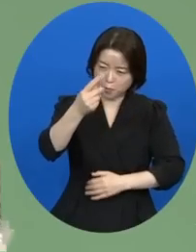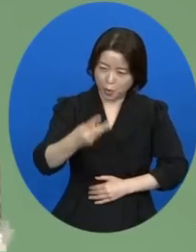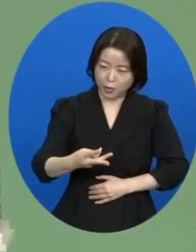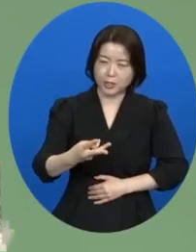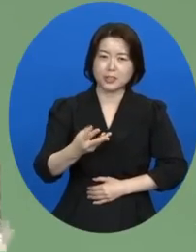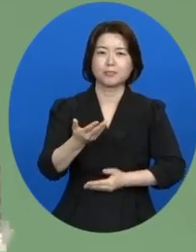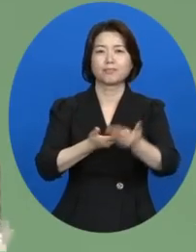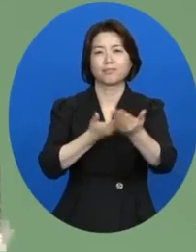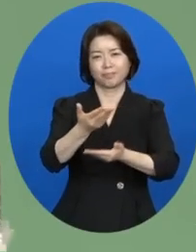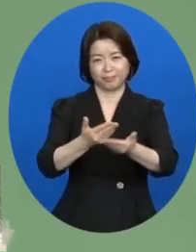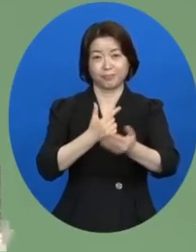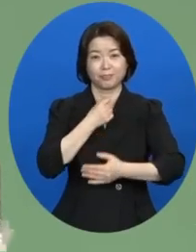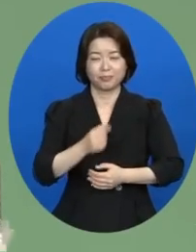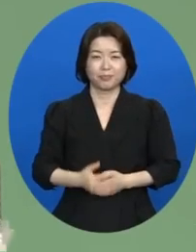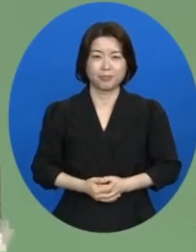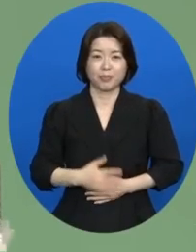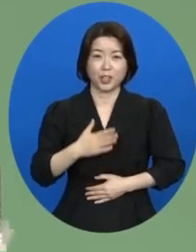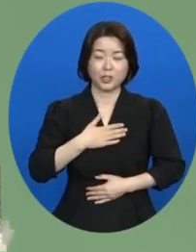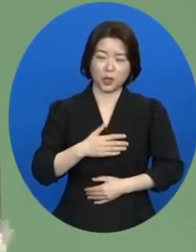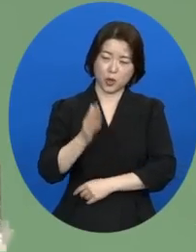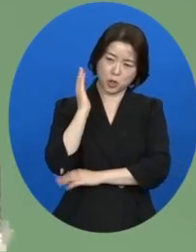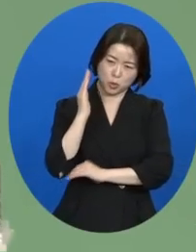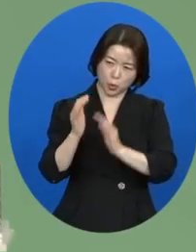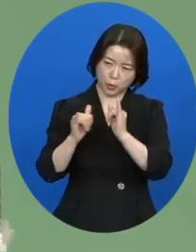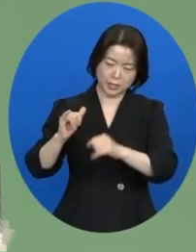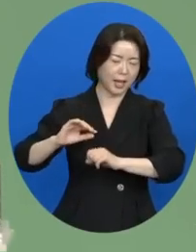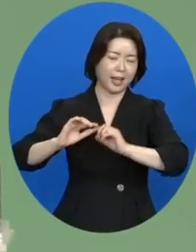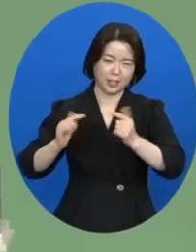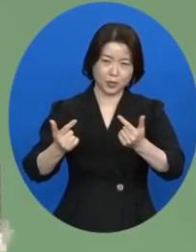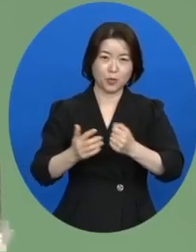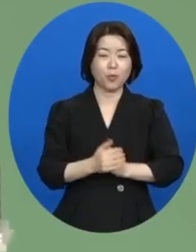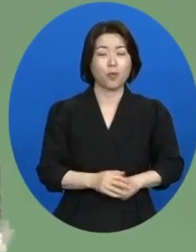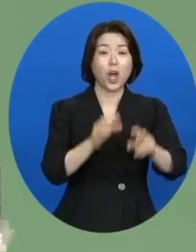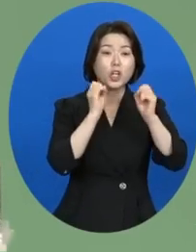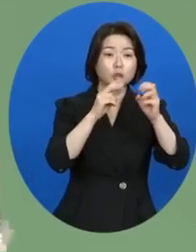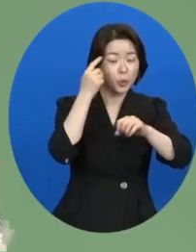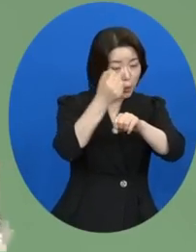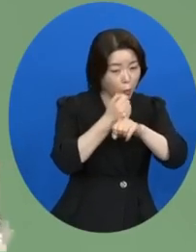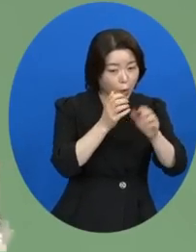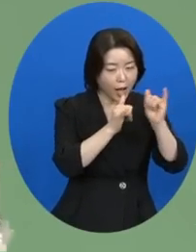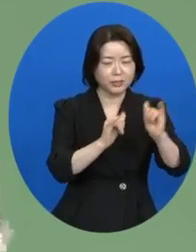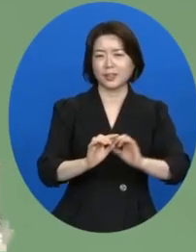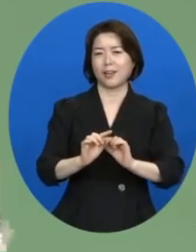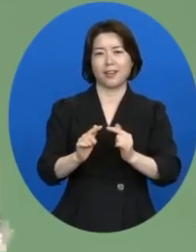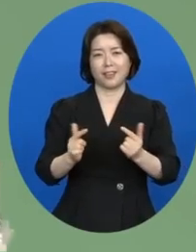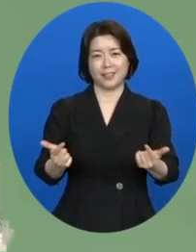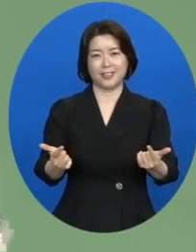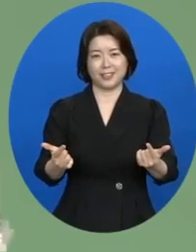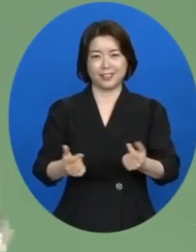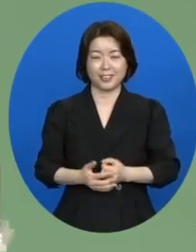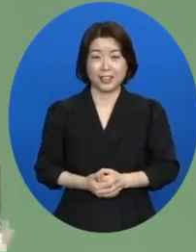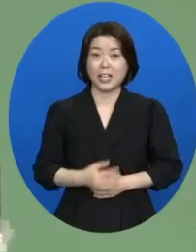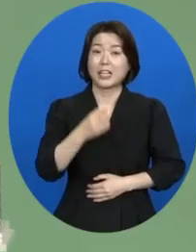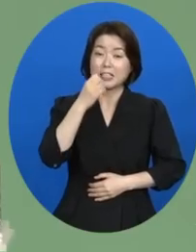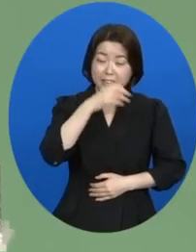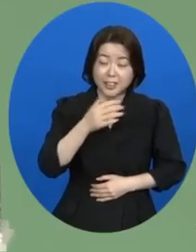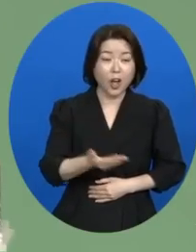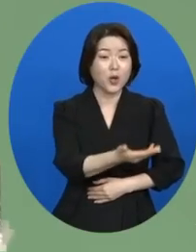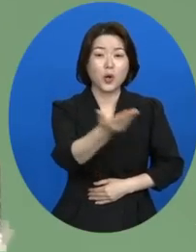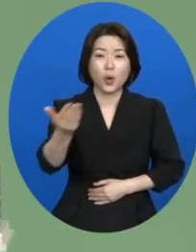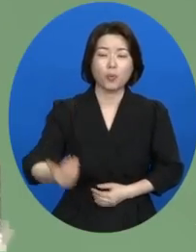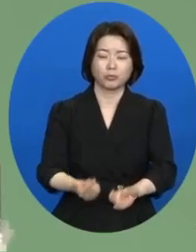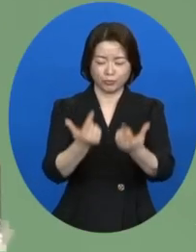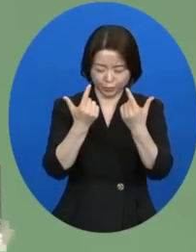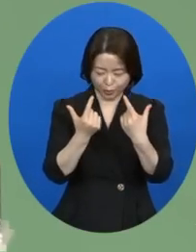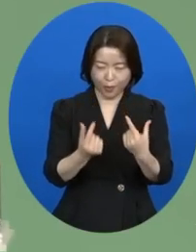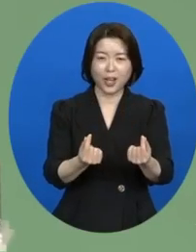합니다. 저는 설교자도 아니고 선교학자도 아닙니다. 단지